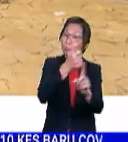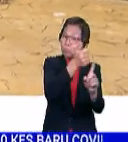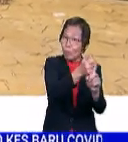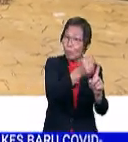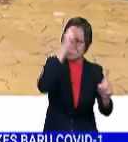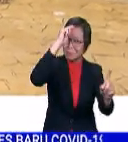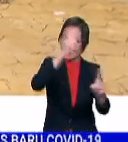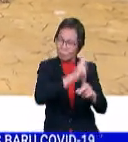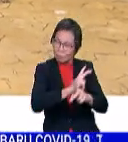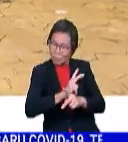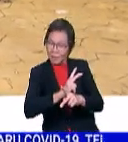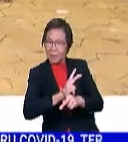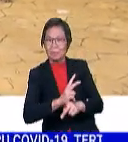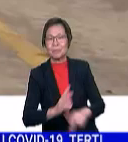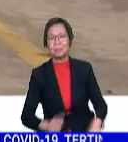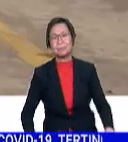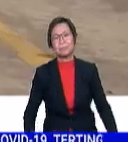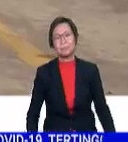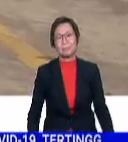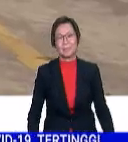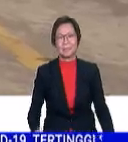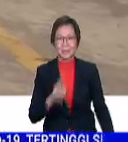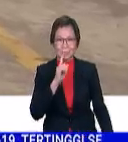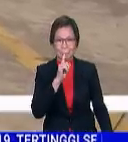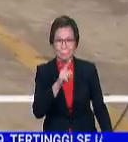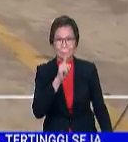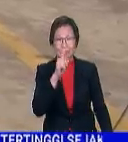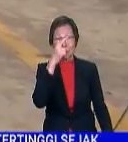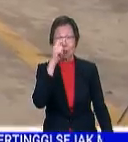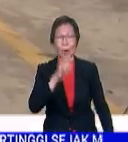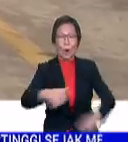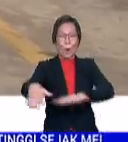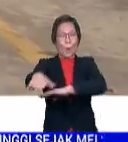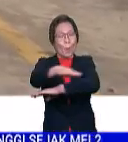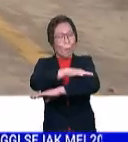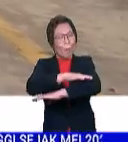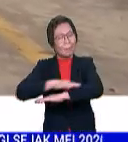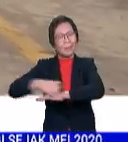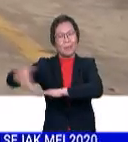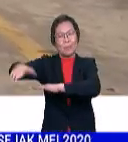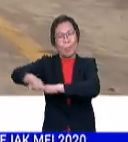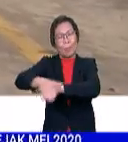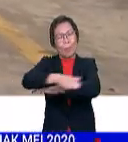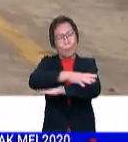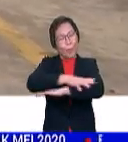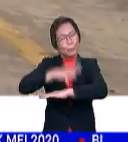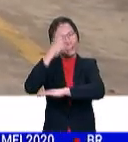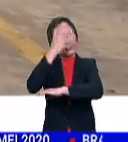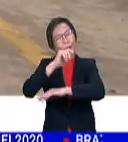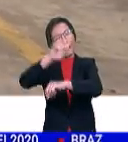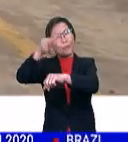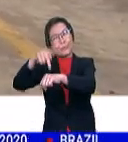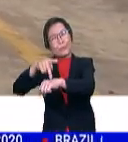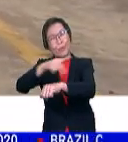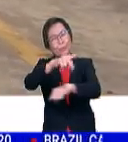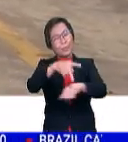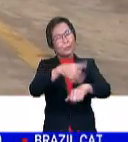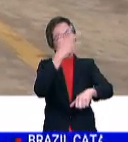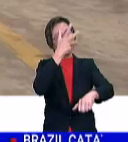ni terpelihara. Of course sebab dia punya pantai dia cantik, dia punya pulau-pulau